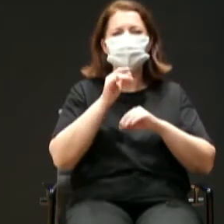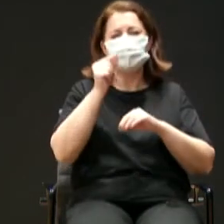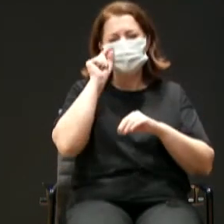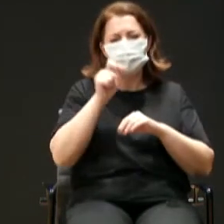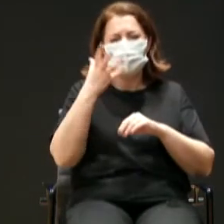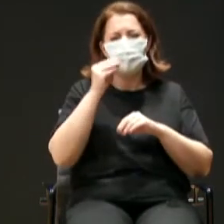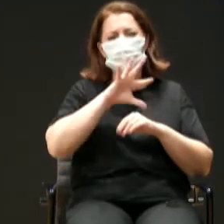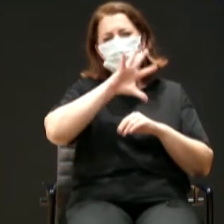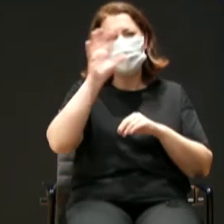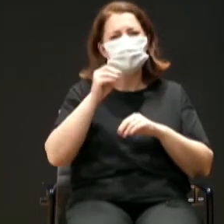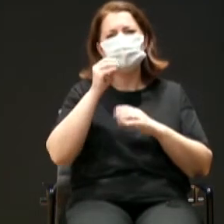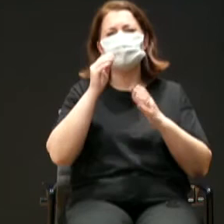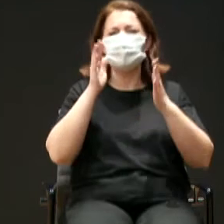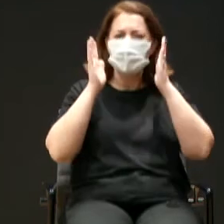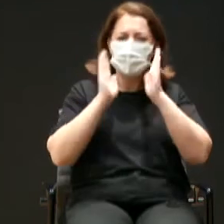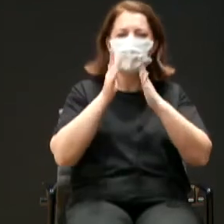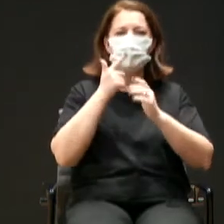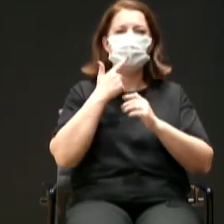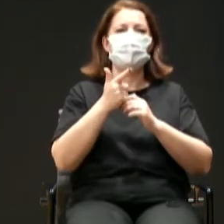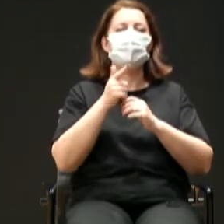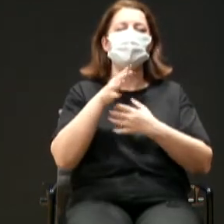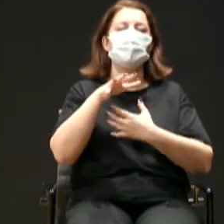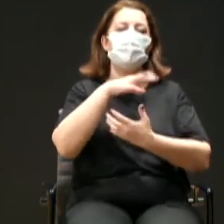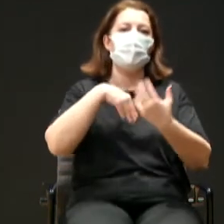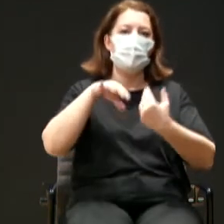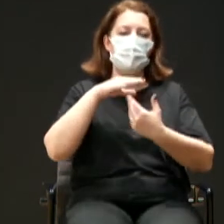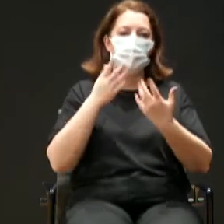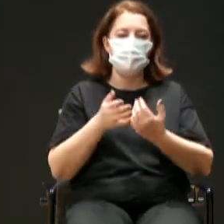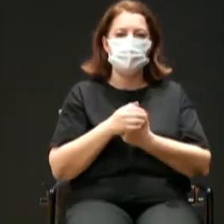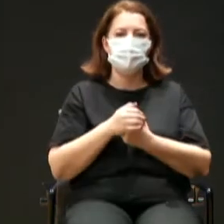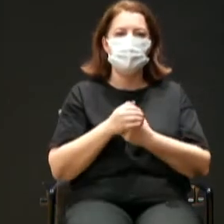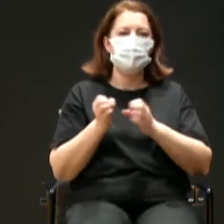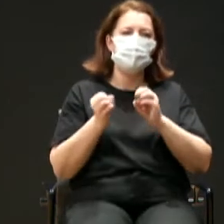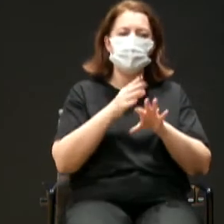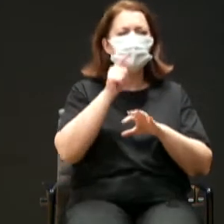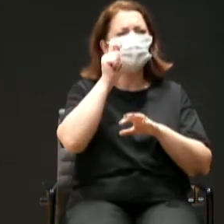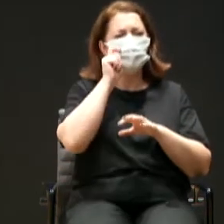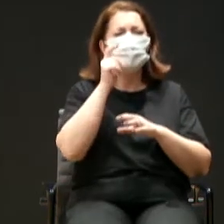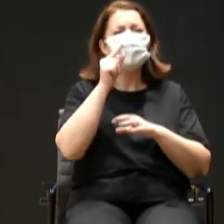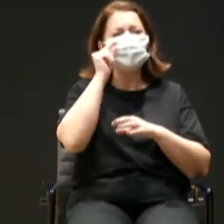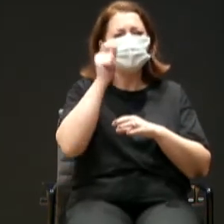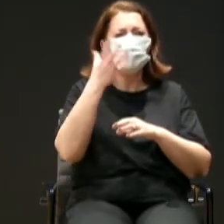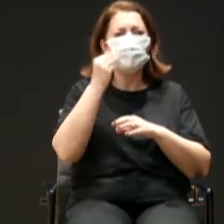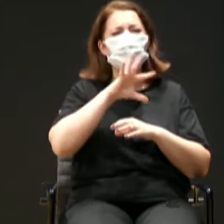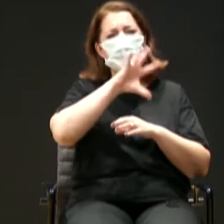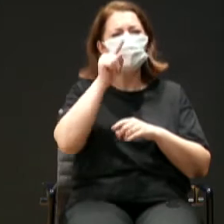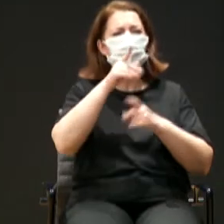herkesin lanetlemesi gereken vakalar. Bırakın Müslümanlığı, insan olan herkes bunu